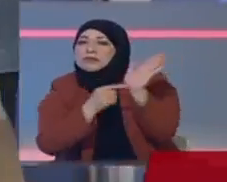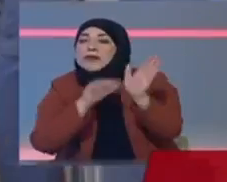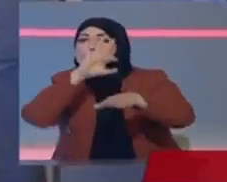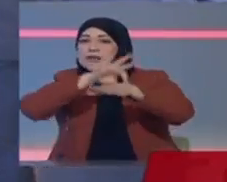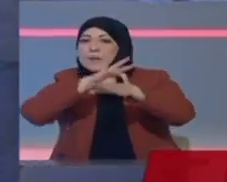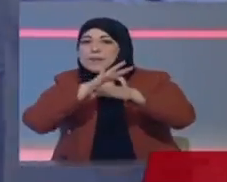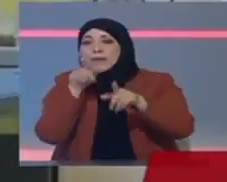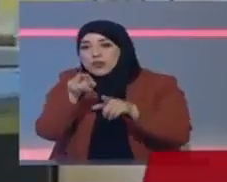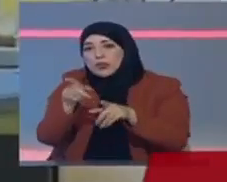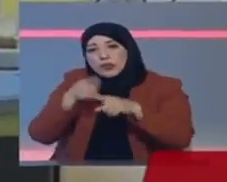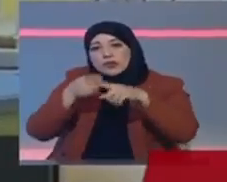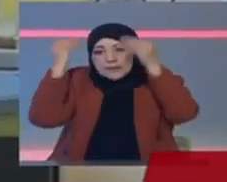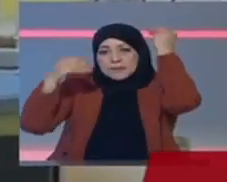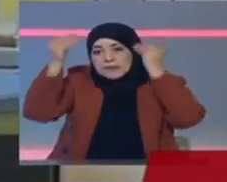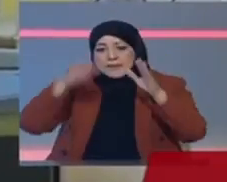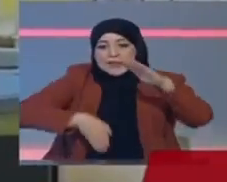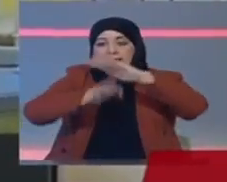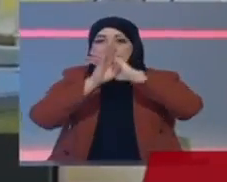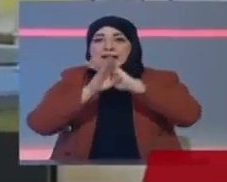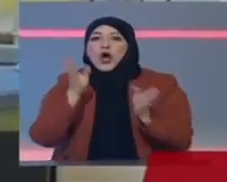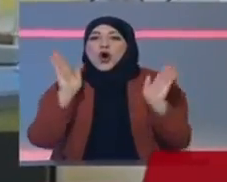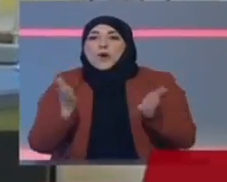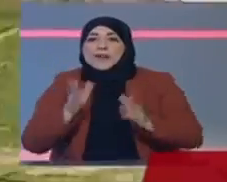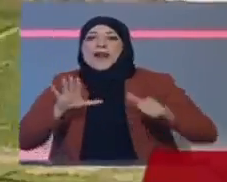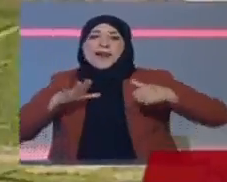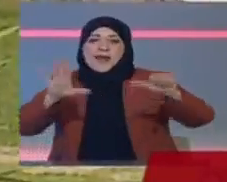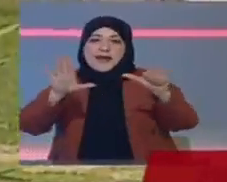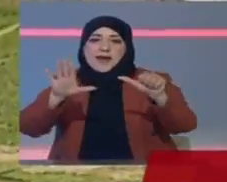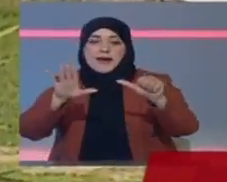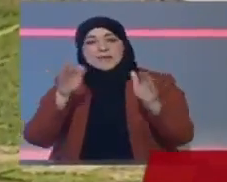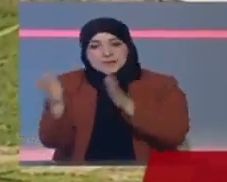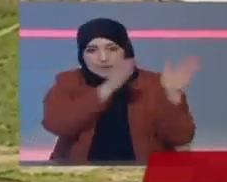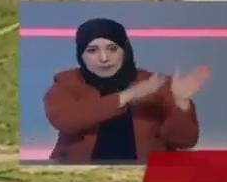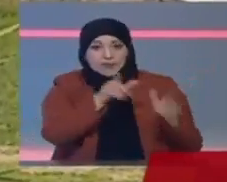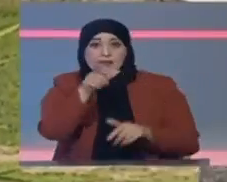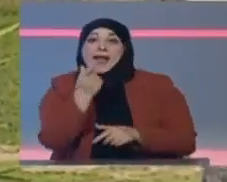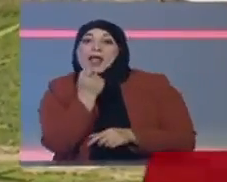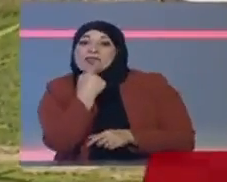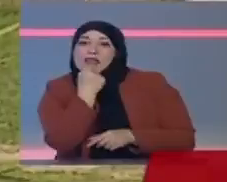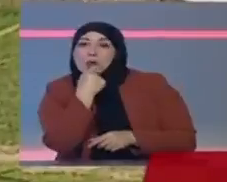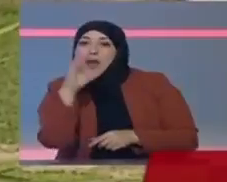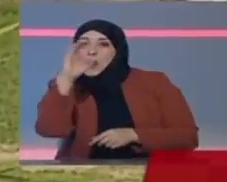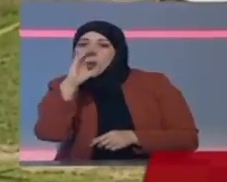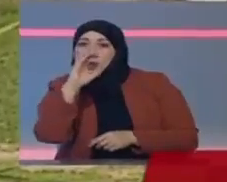ان التجربه انطلقت في مستشفى عبد الرحمان ما نقول وين راهي ما عندهاش